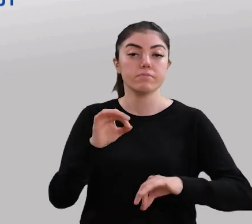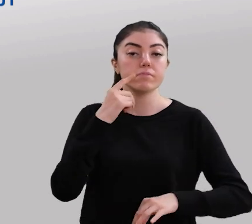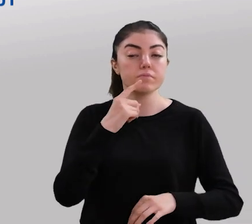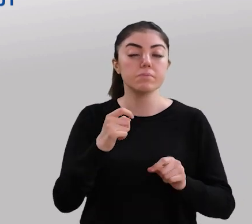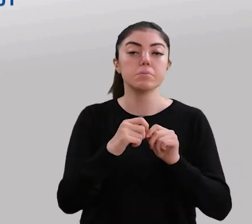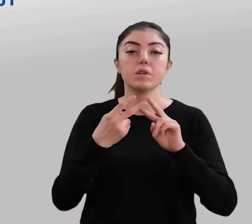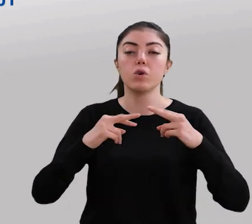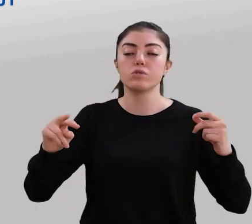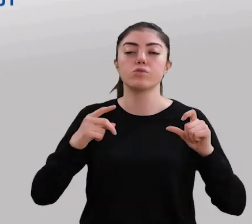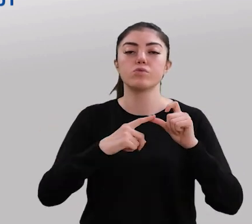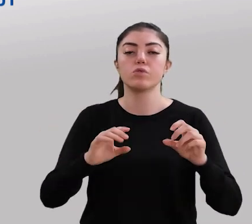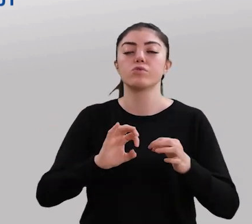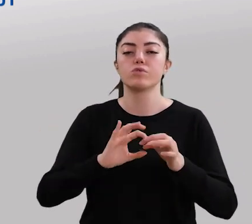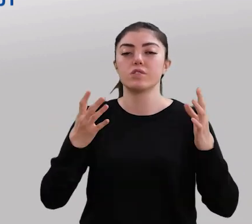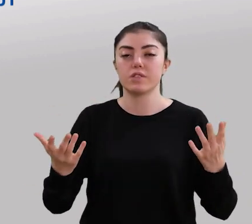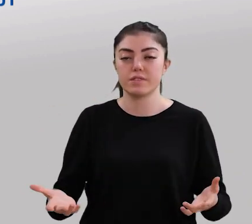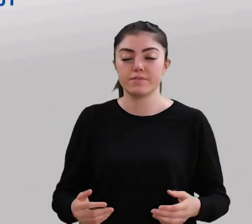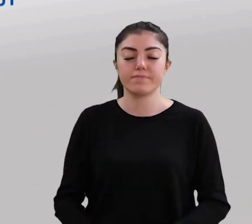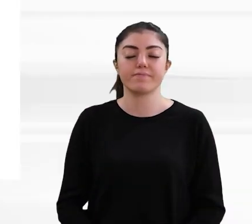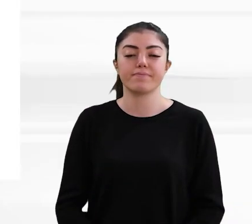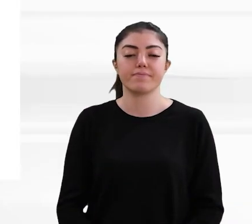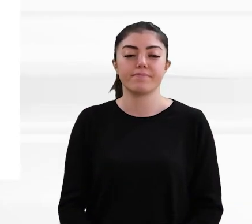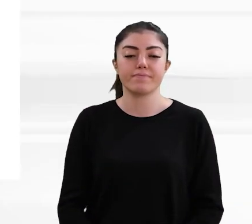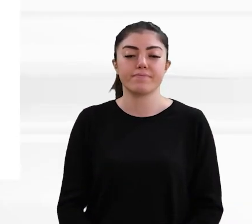testindeki biyoloji sorularını çözeceğiz